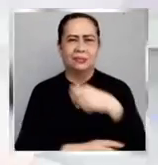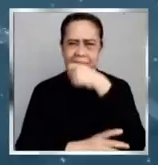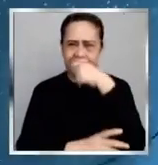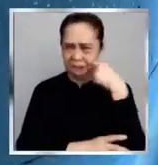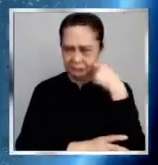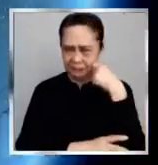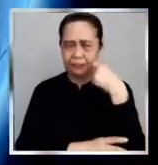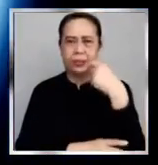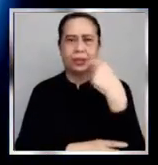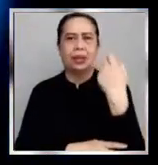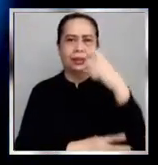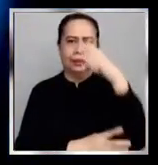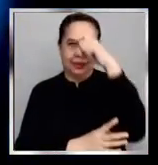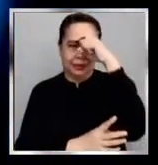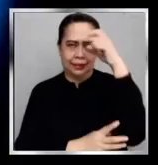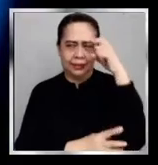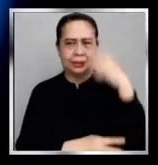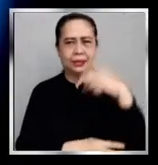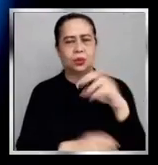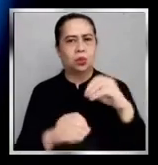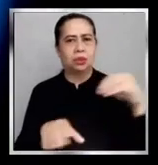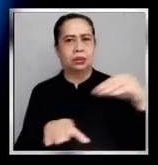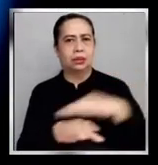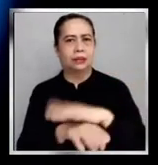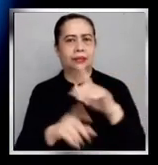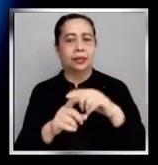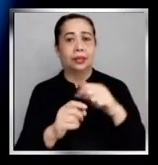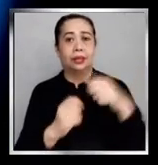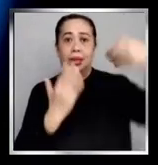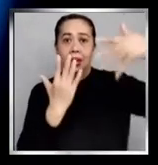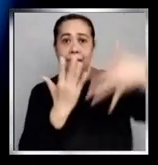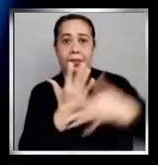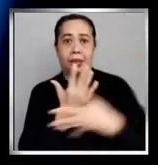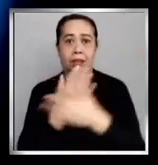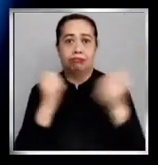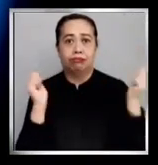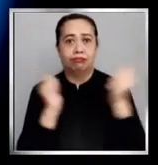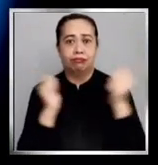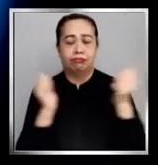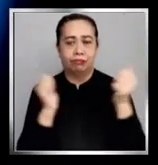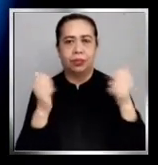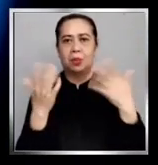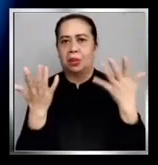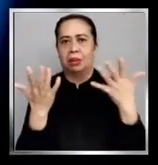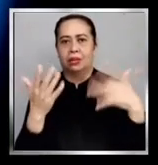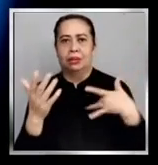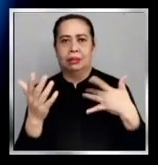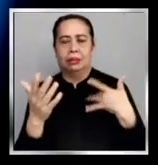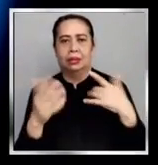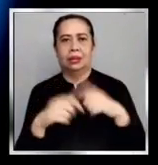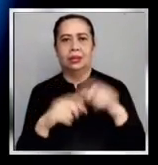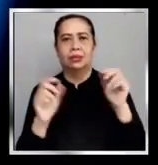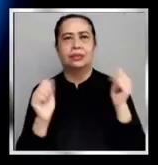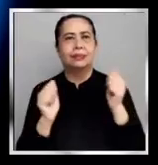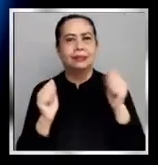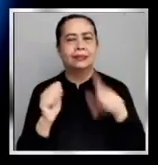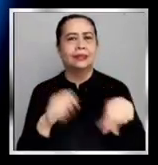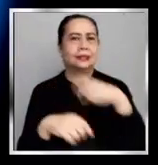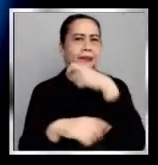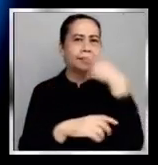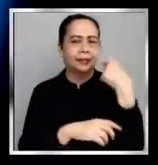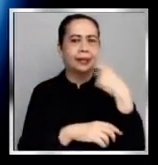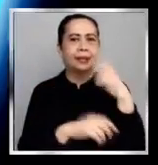tag-init. Wala na rin kasing epekto ang hanging amihan o northeast monsoon o yung malamig at tuyong hangin.